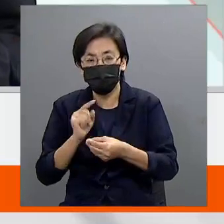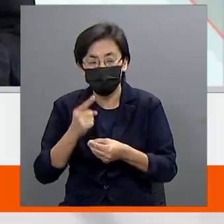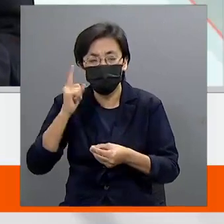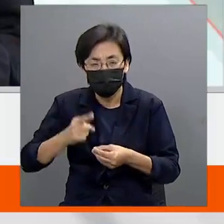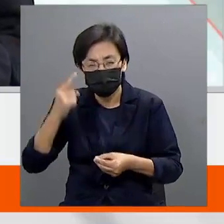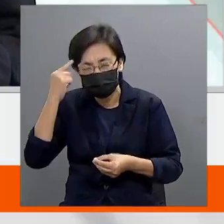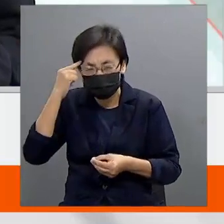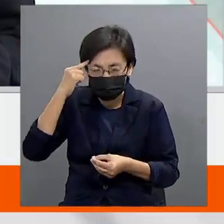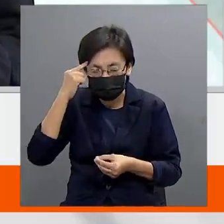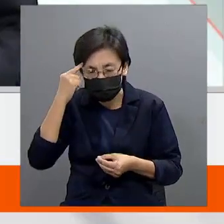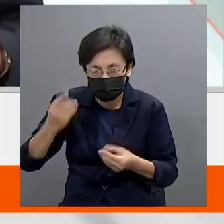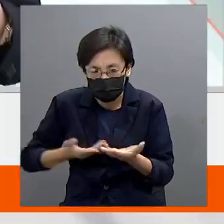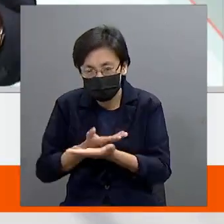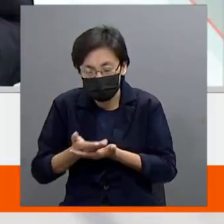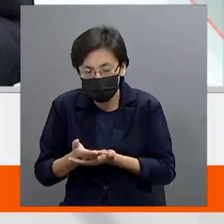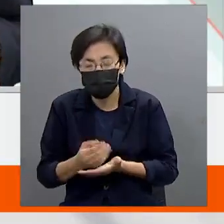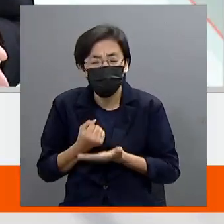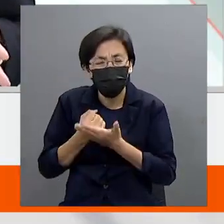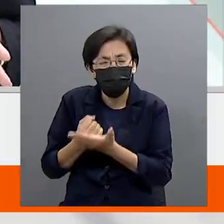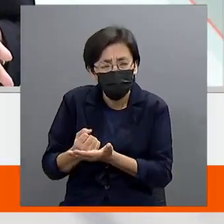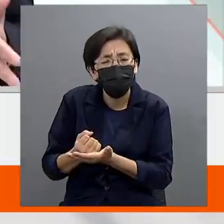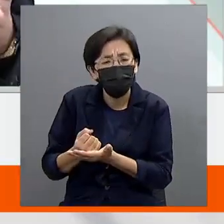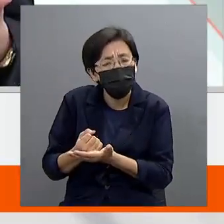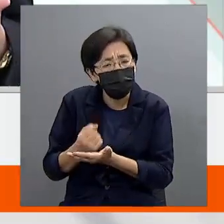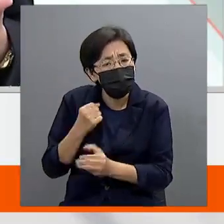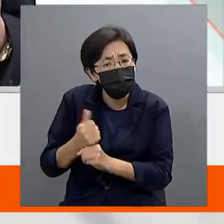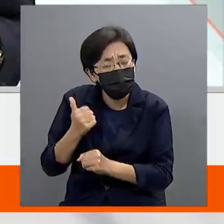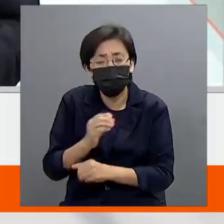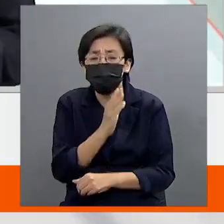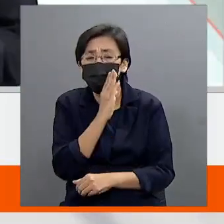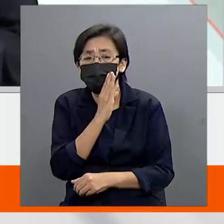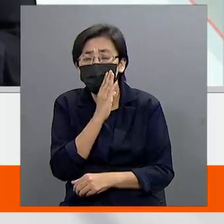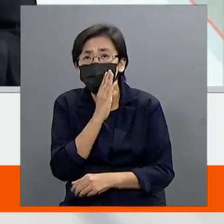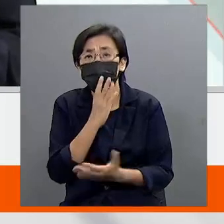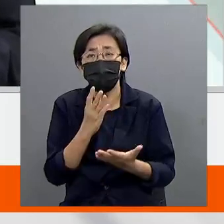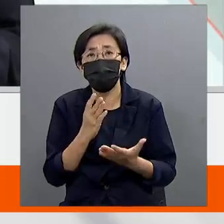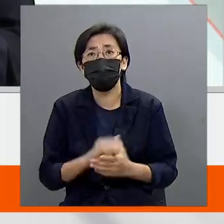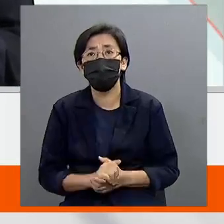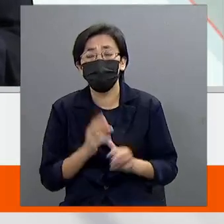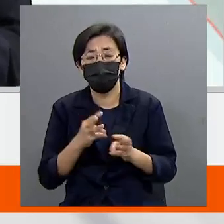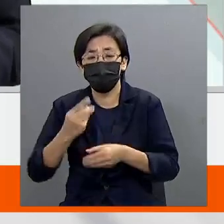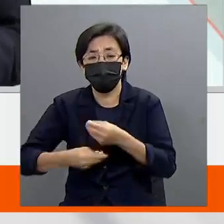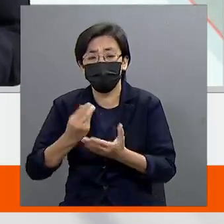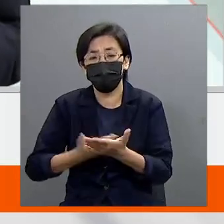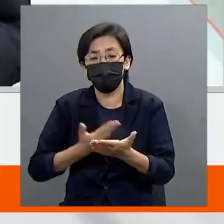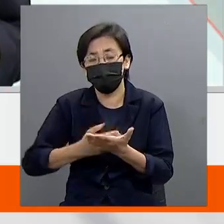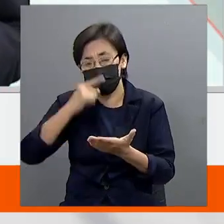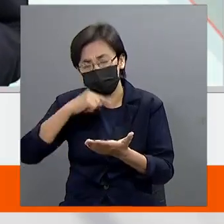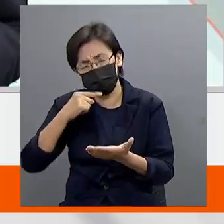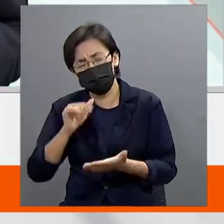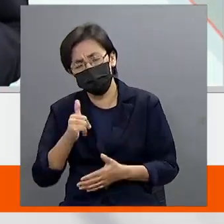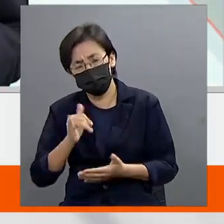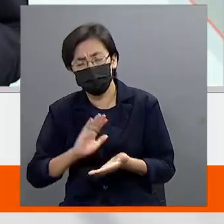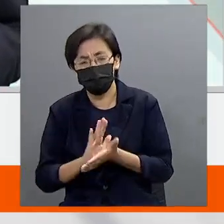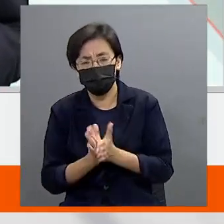ามารถช่วยเหลือดูแลได้มากกว่านั้นเพราะว่าท้ายที่สุดน่าจะเป็นวิธีการหลักในการค้าสลากบ้านเราเหมือนกันนะคะคุณธนากรกับการใช้แอปพลิเ